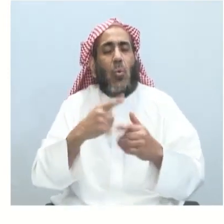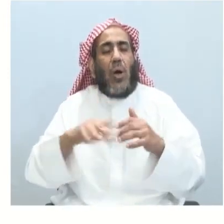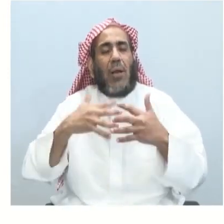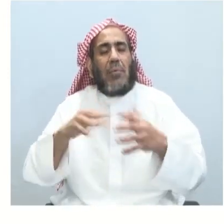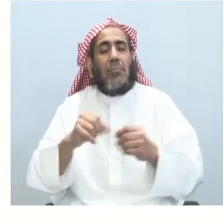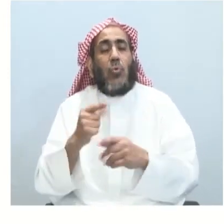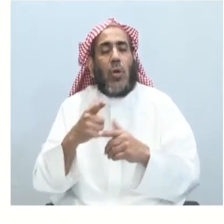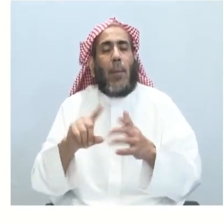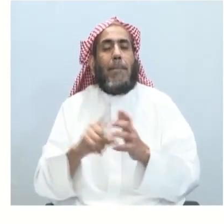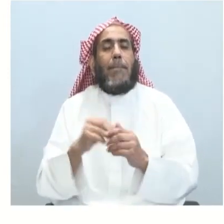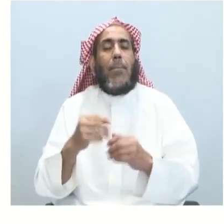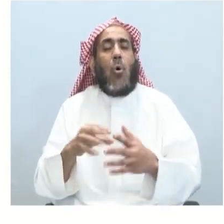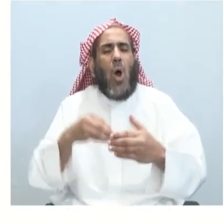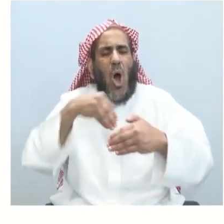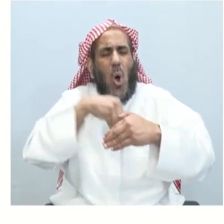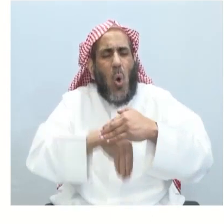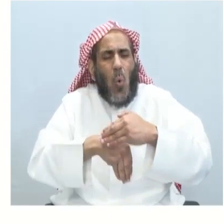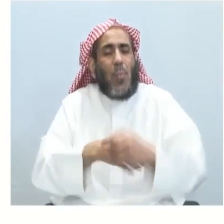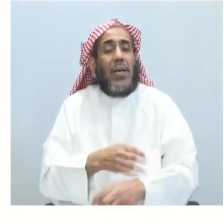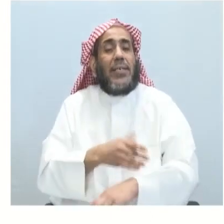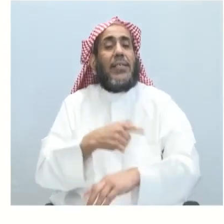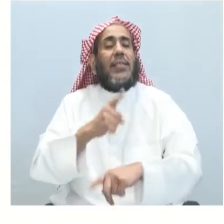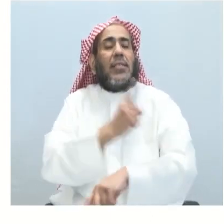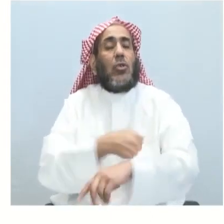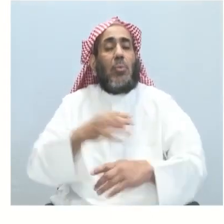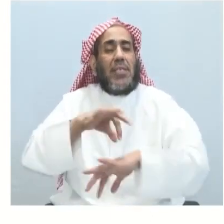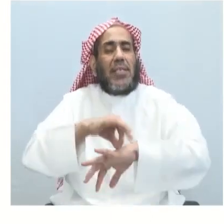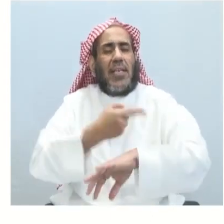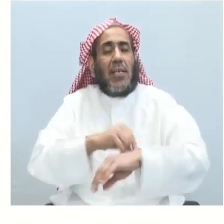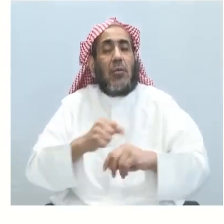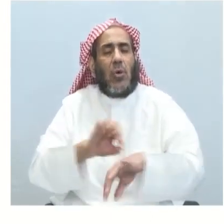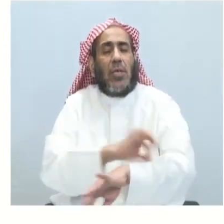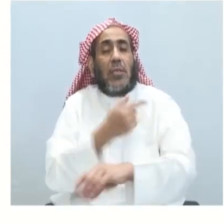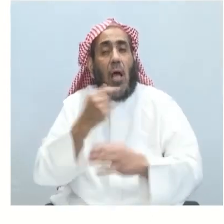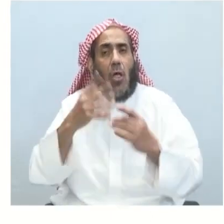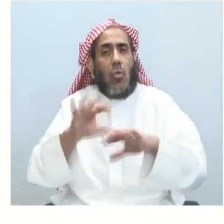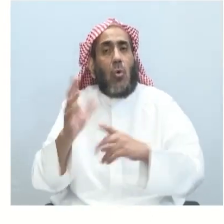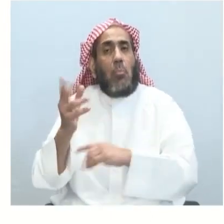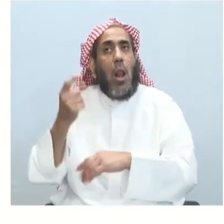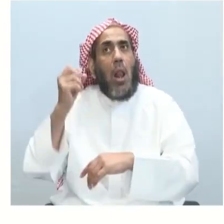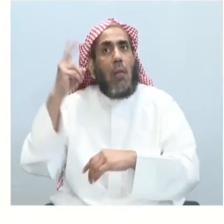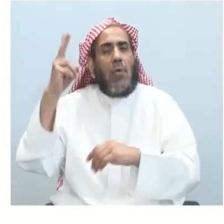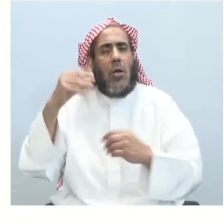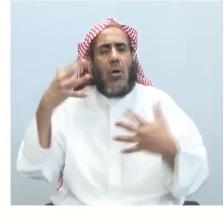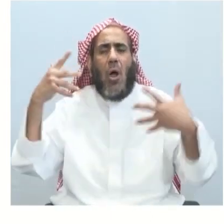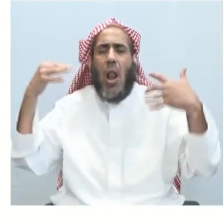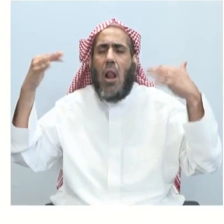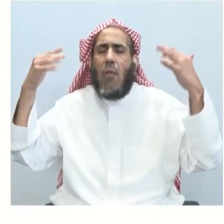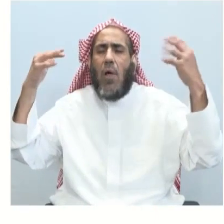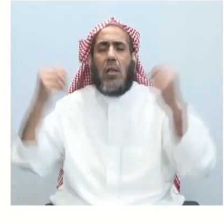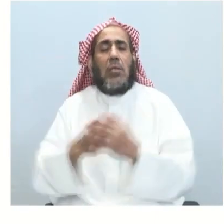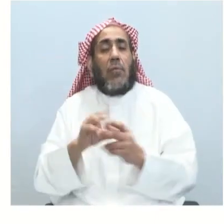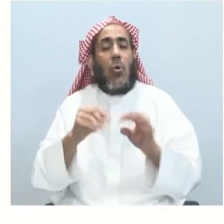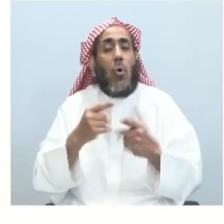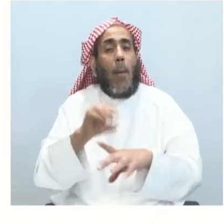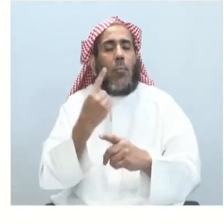هنا طبعا هو عمق التجربه الانسانيه ذكر ذلك في عمق ايضا التاثر بالفكر الفلسفي قرا كثيرا وايضا في